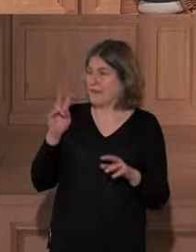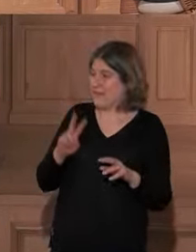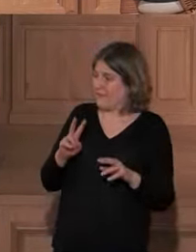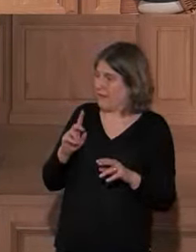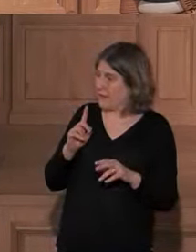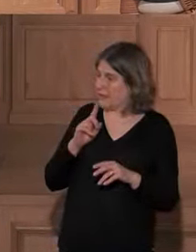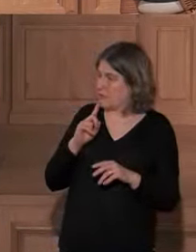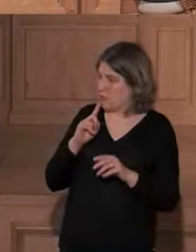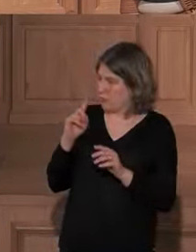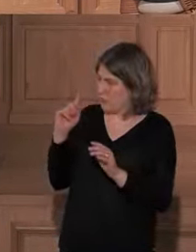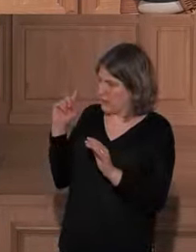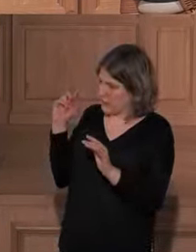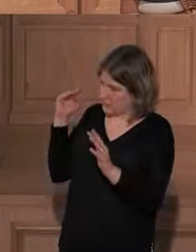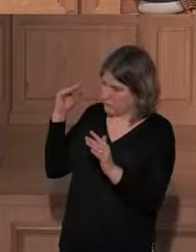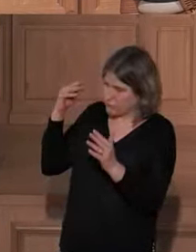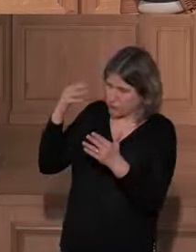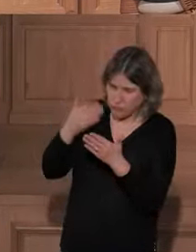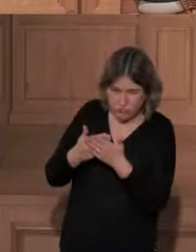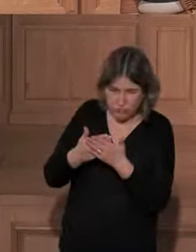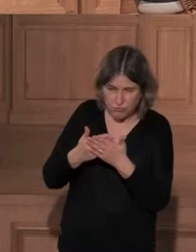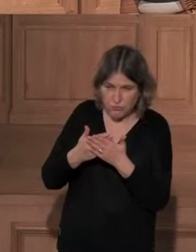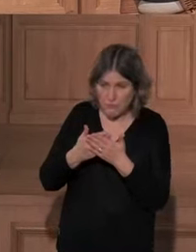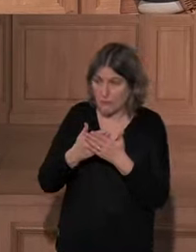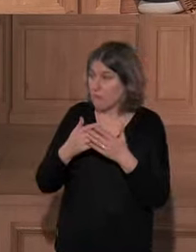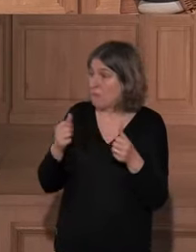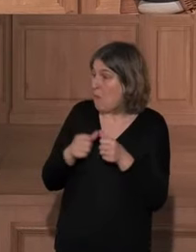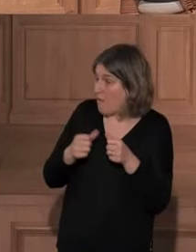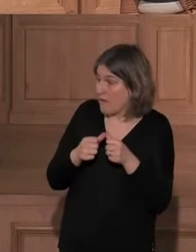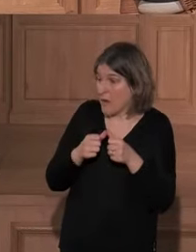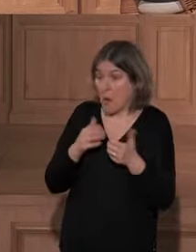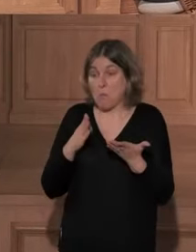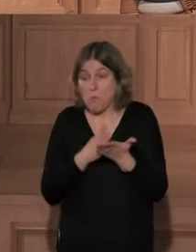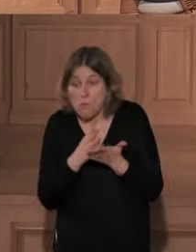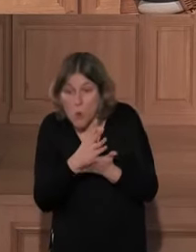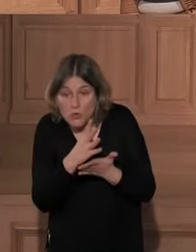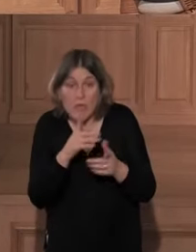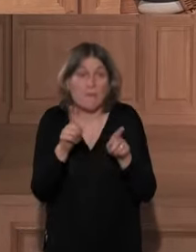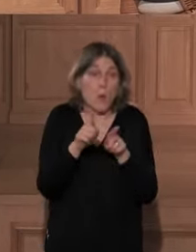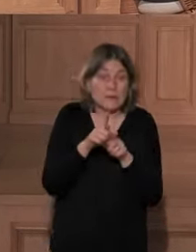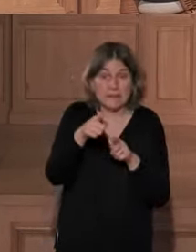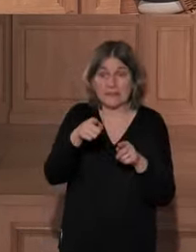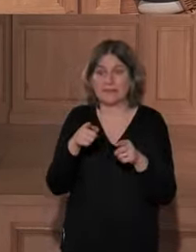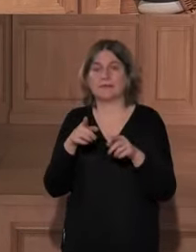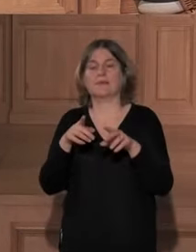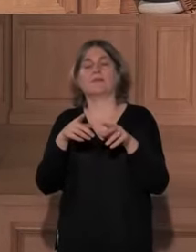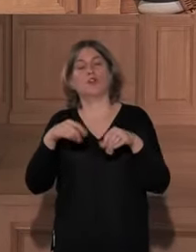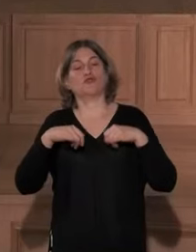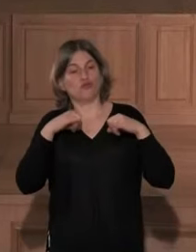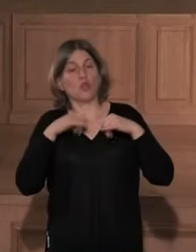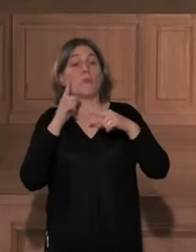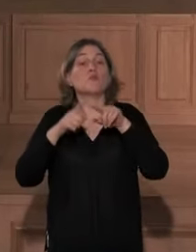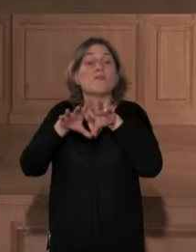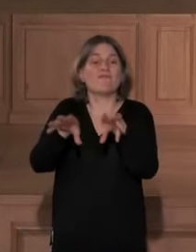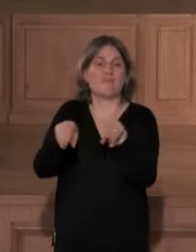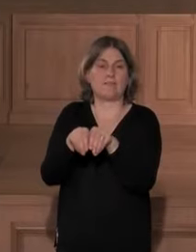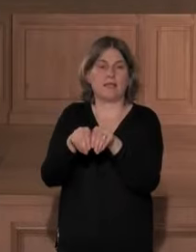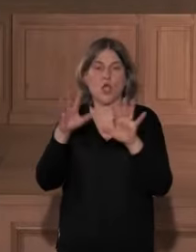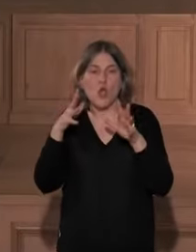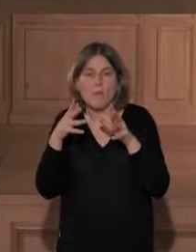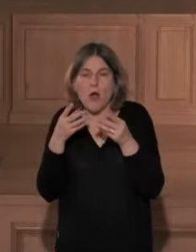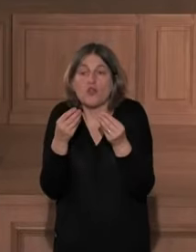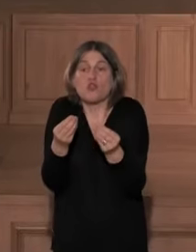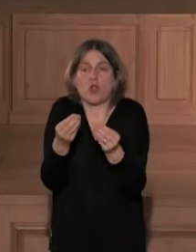jusqu'à aujourd'hui en développant finalement des projets et en éclairant les vies et les parcours de ces familles. Je ne dis pas qu'on n'a pas